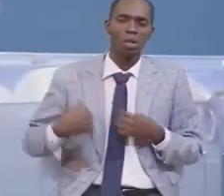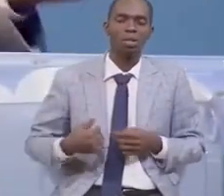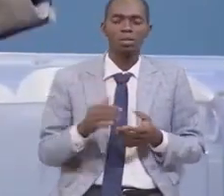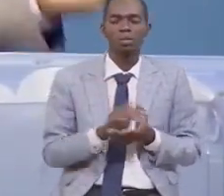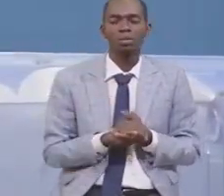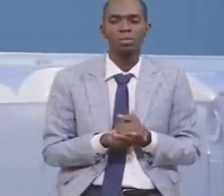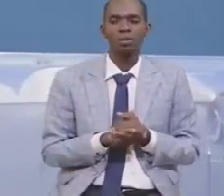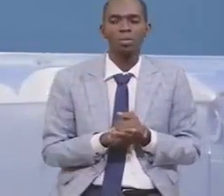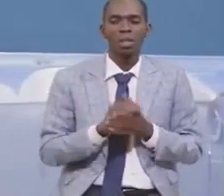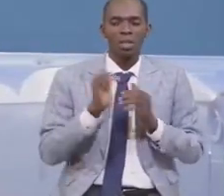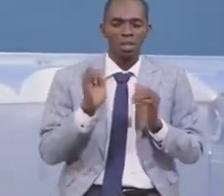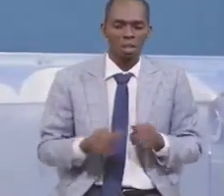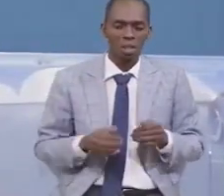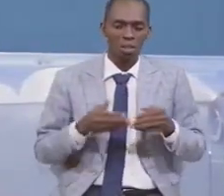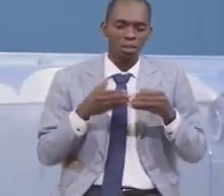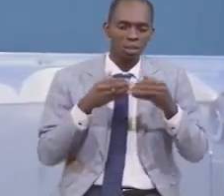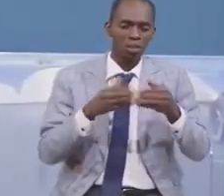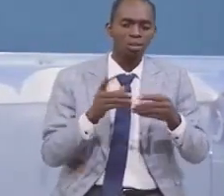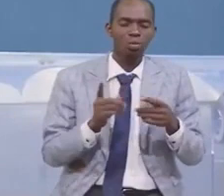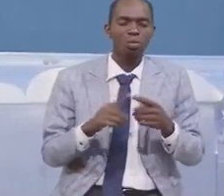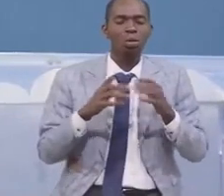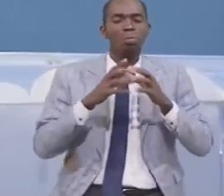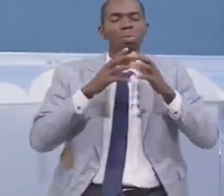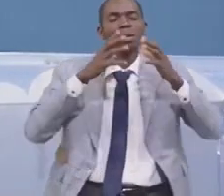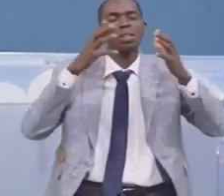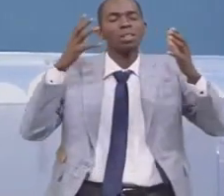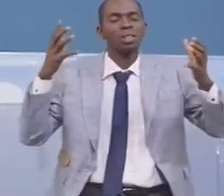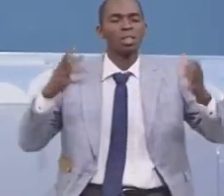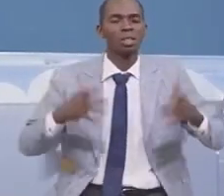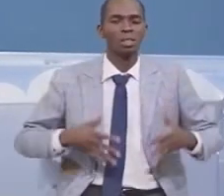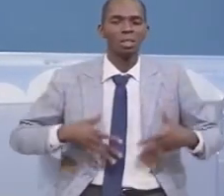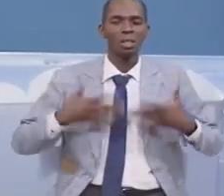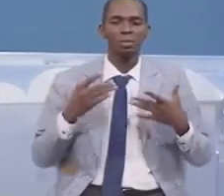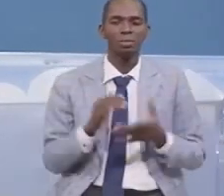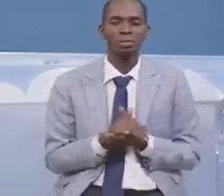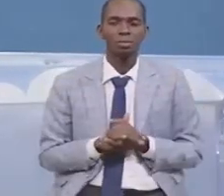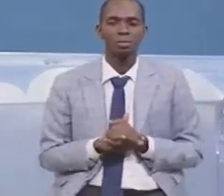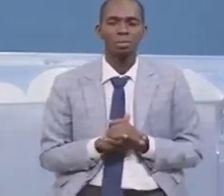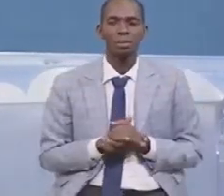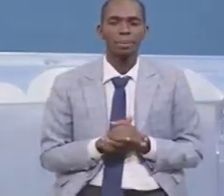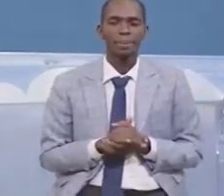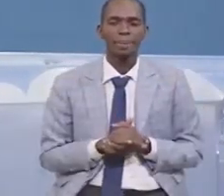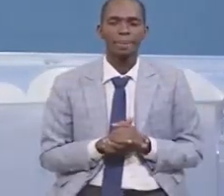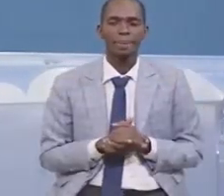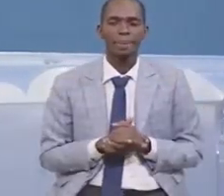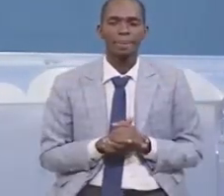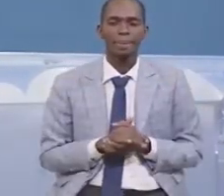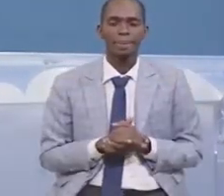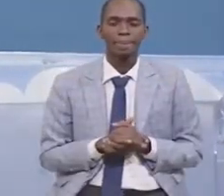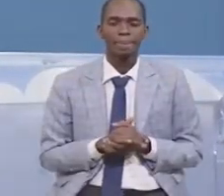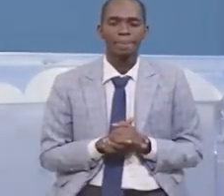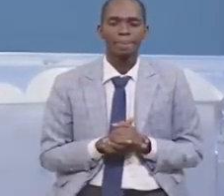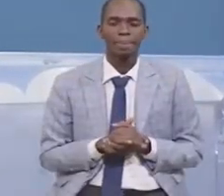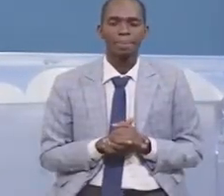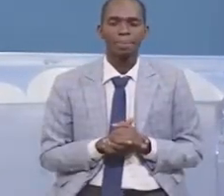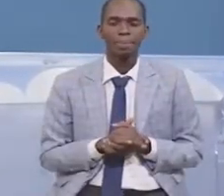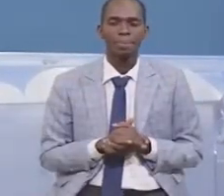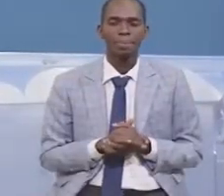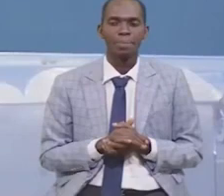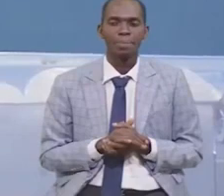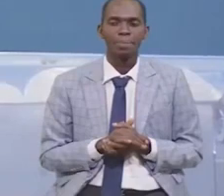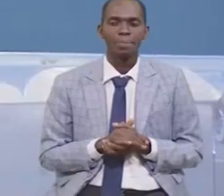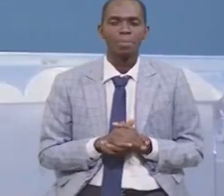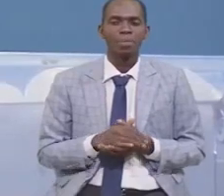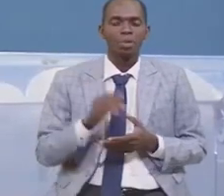lead to life or abundant life. అవి మీ జీవితాన్ని జీవంలో నుంచి అది సమృద్ధిలోకి తీసుకెళ్తాయి. Death,